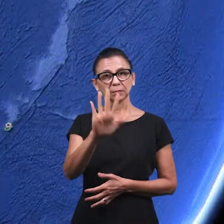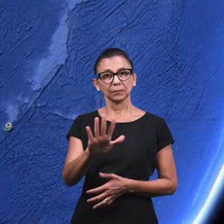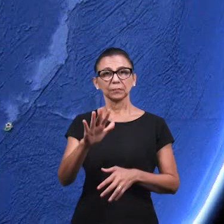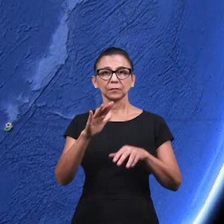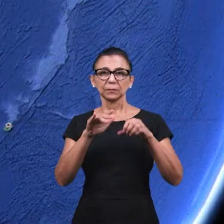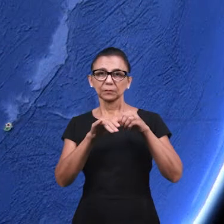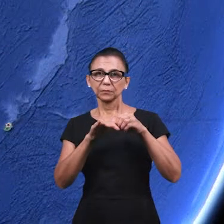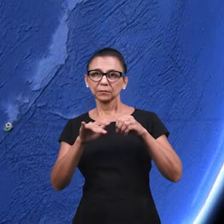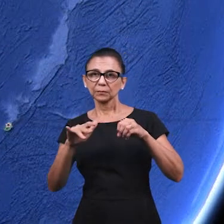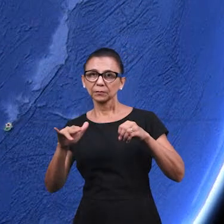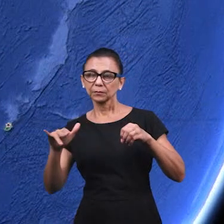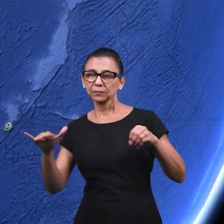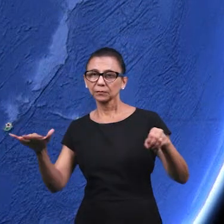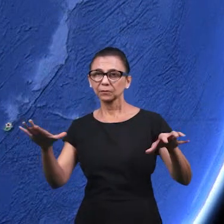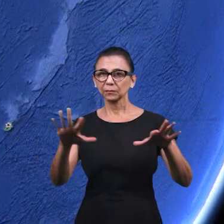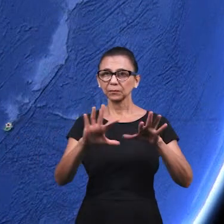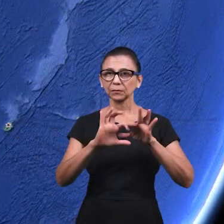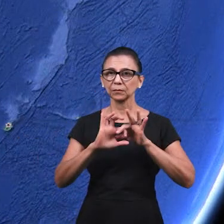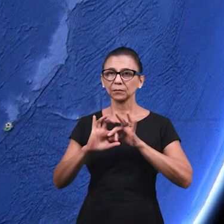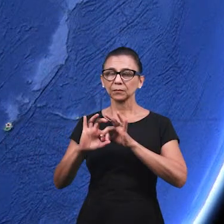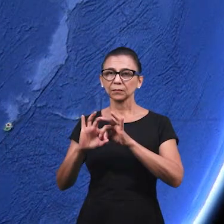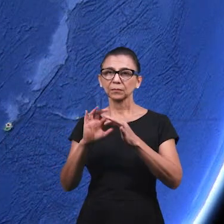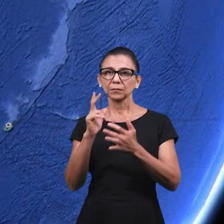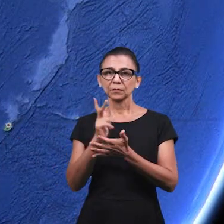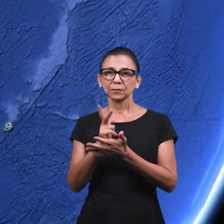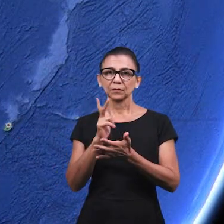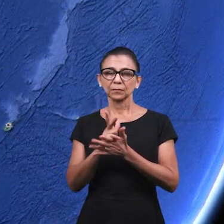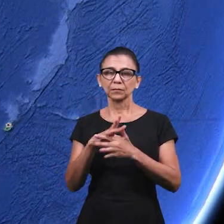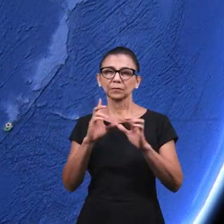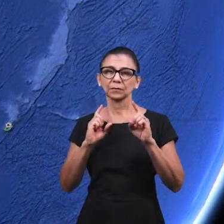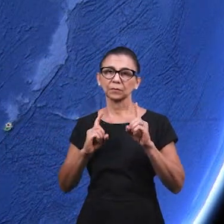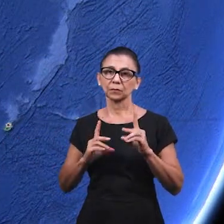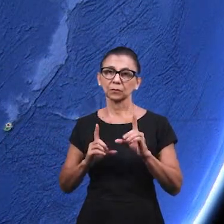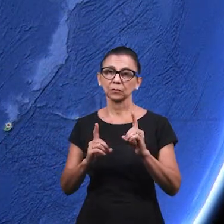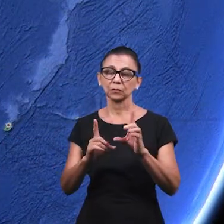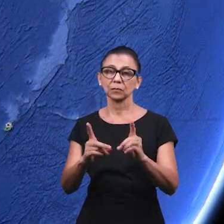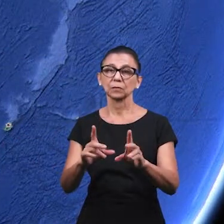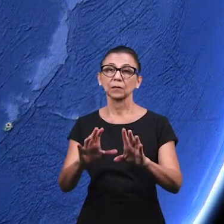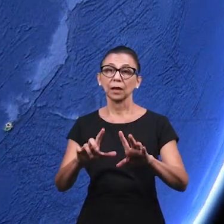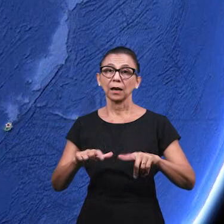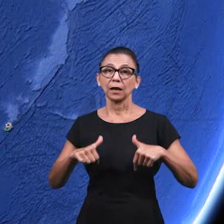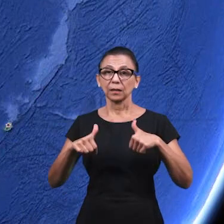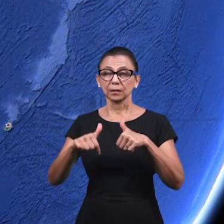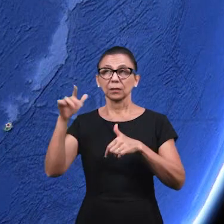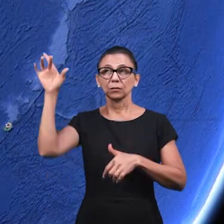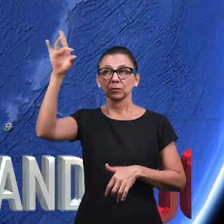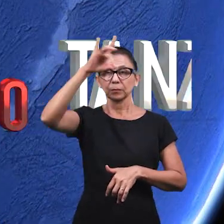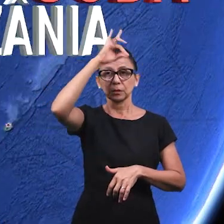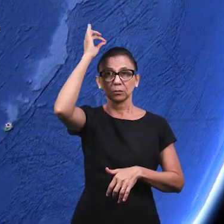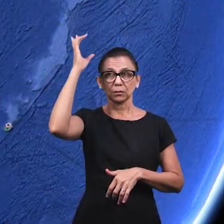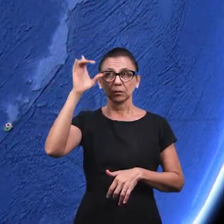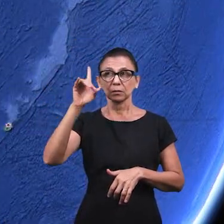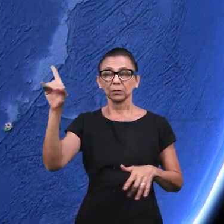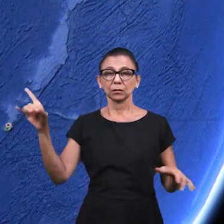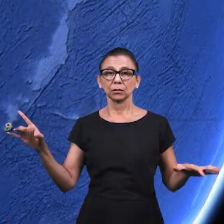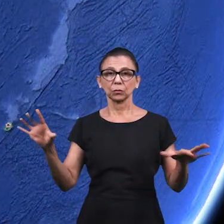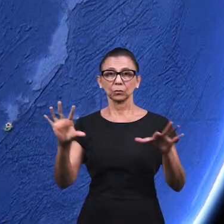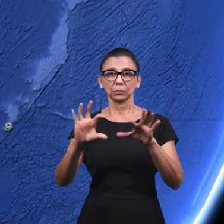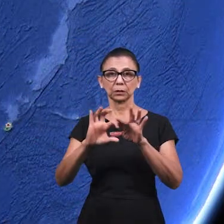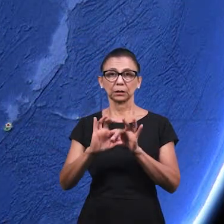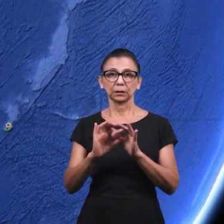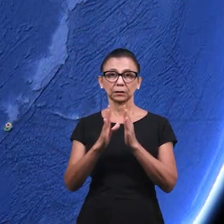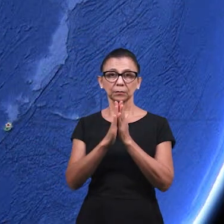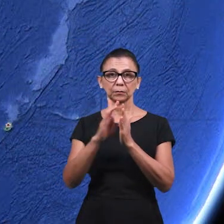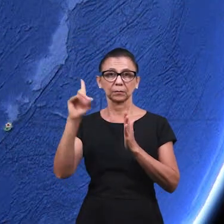Amériques, Europe, Afrique, Asie et Océanie, connectés par la même doctrine, par la direction du Saint-Esprit de Dieu